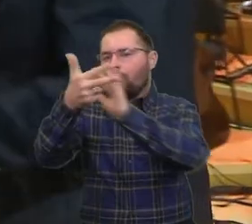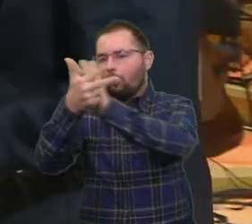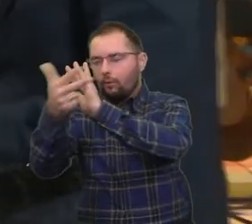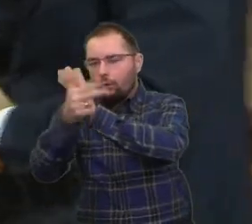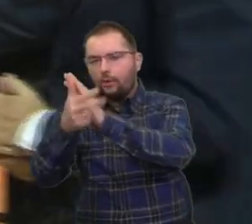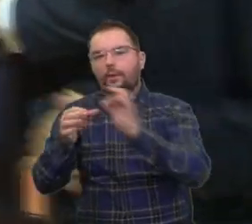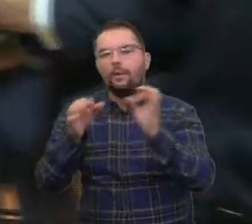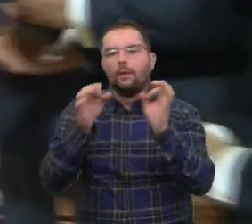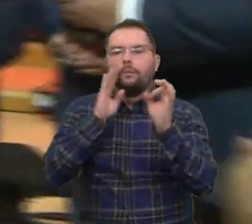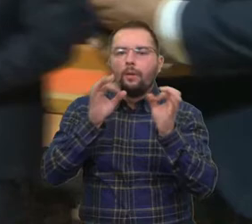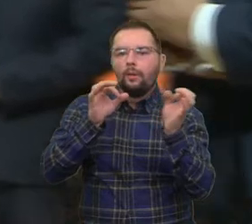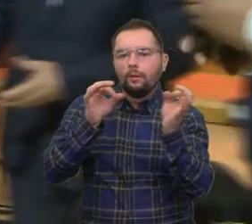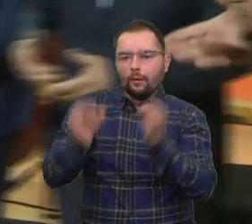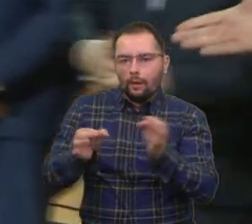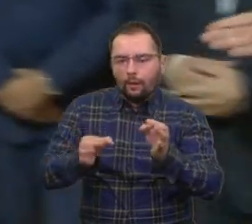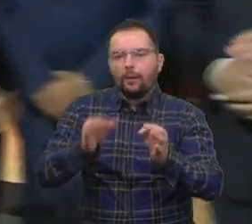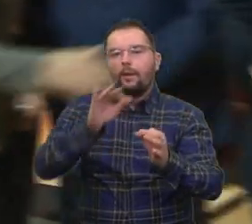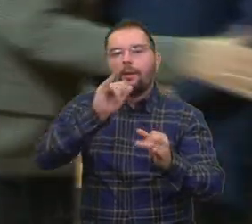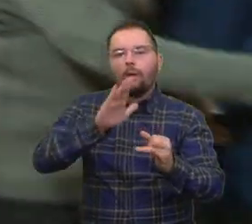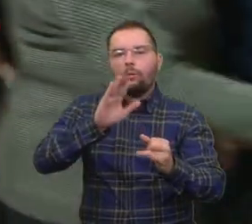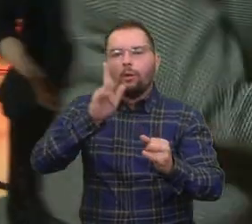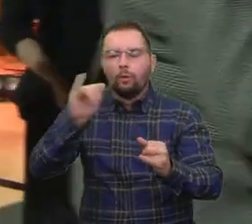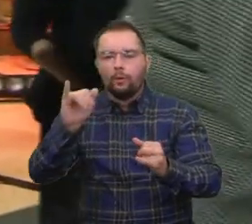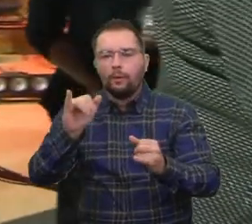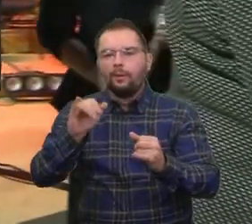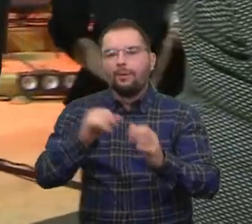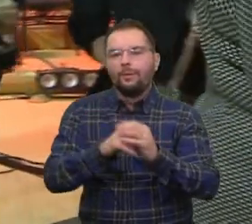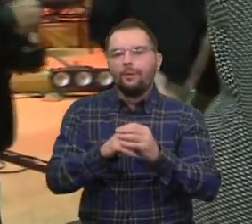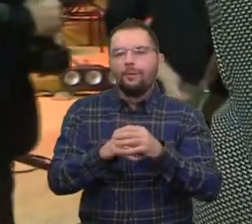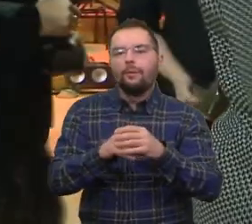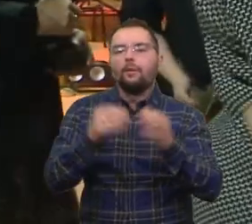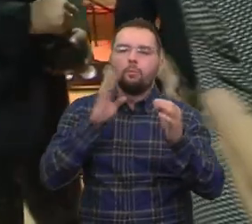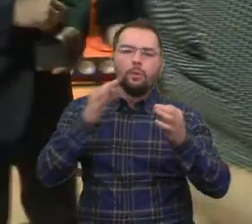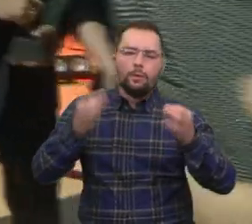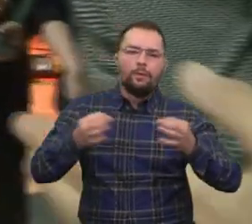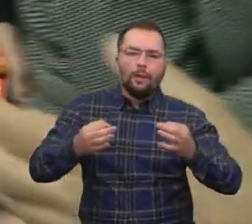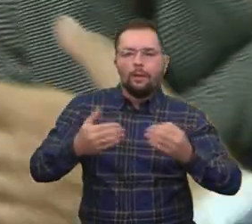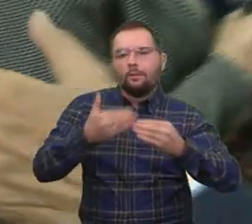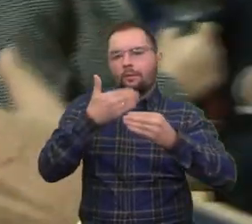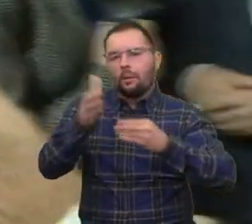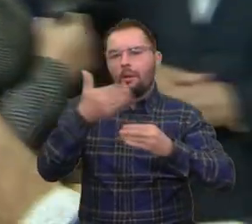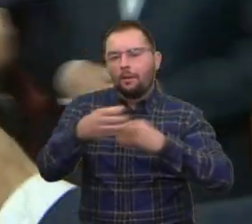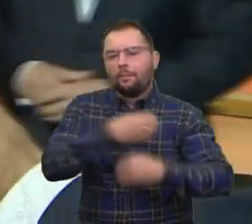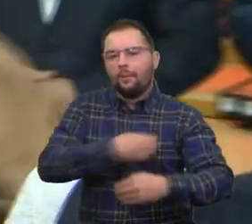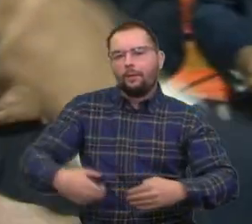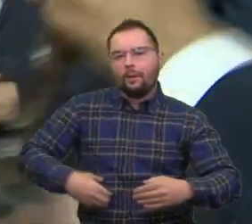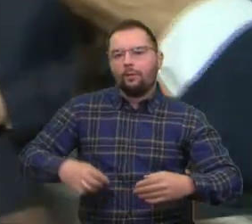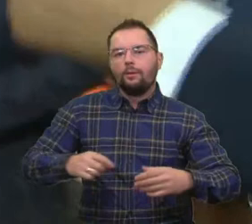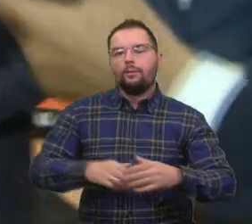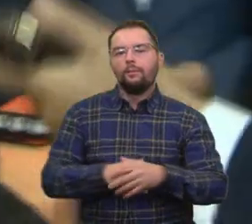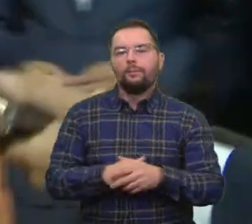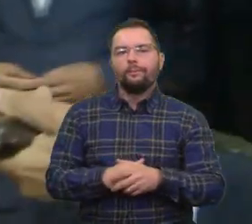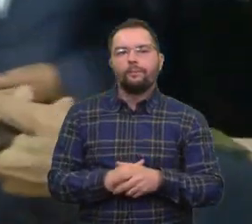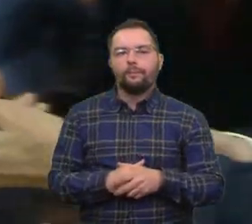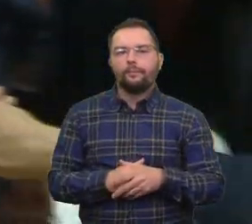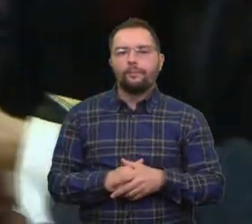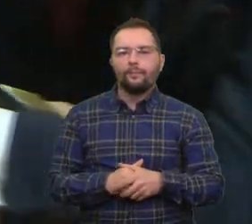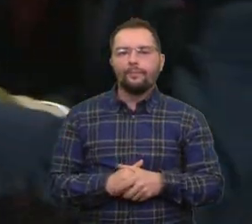2014-2018 oraz pan marszałek Jakub Chełstowski, który piastuje tę funkcję od roku 2018.